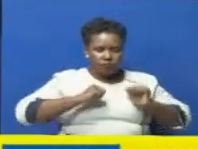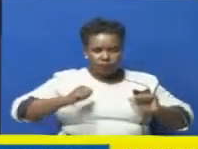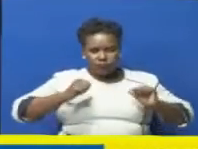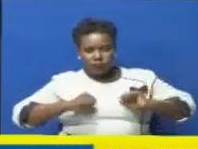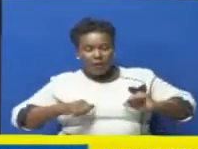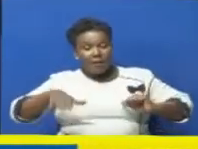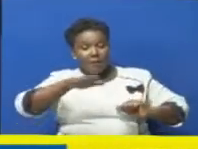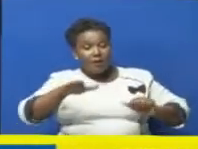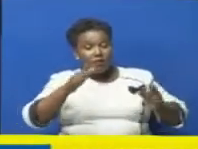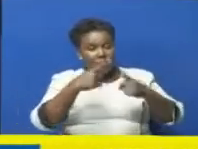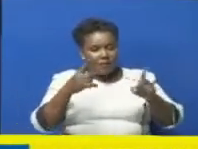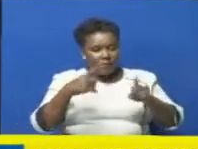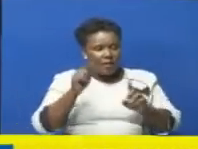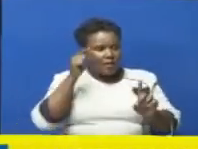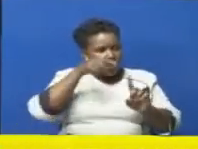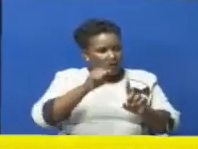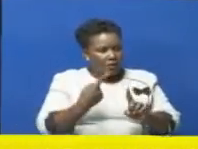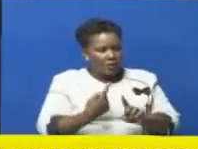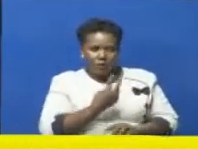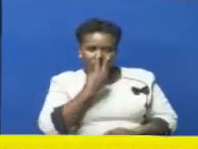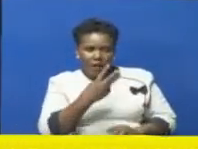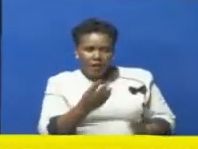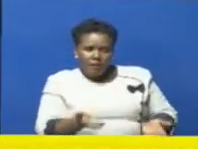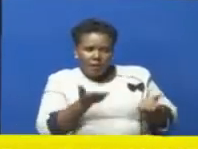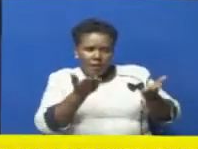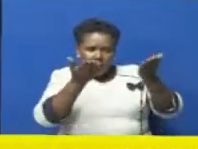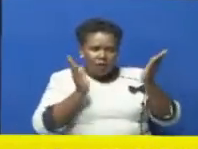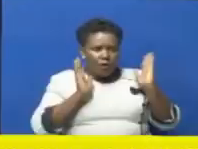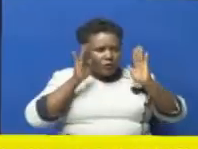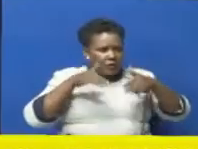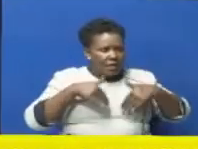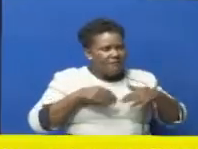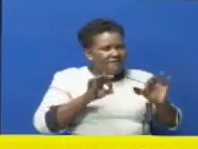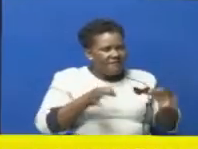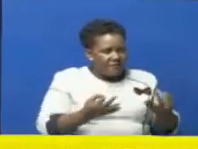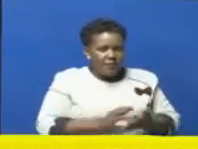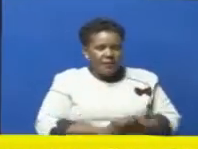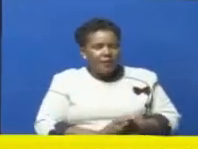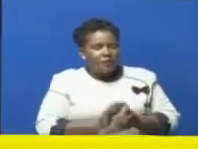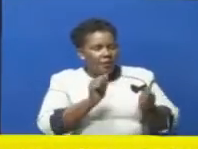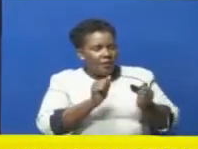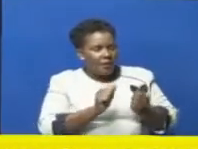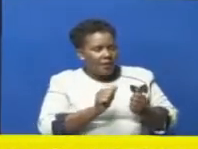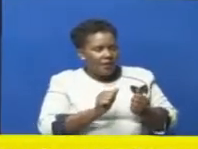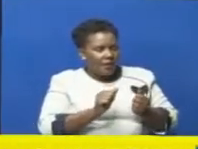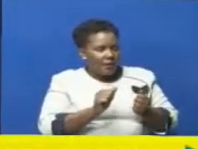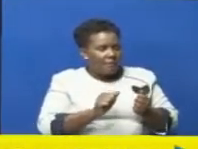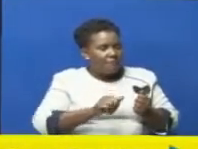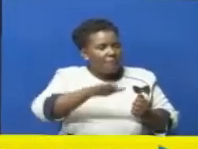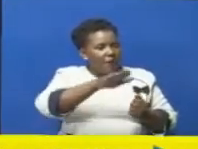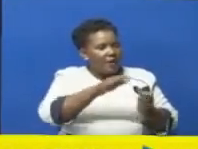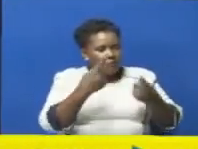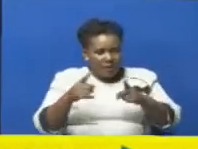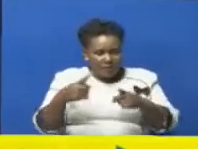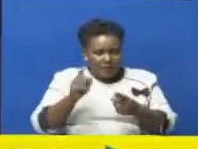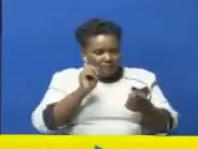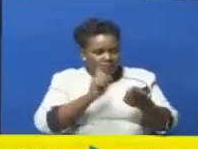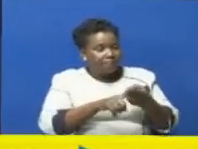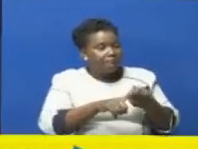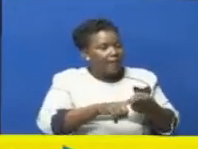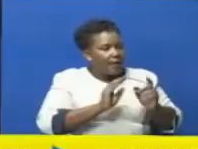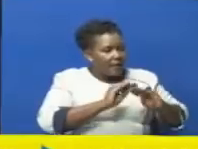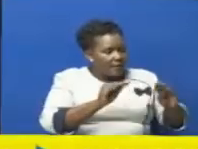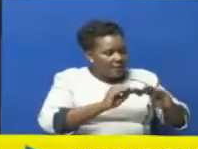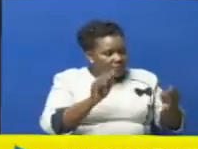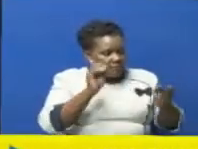kuangalia maendeleo juu ya Uislamu katika mawanja mbalimbali, katika kiwanja cha elimu na katika mawanja ya